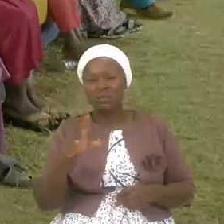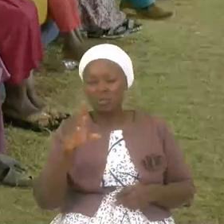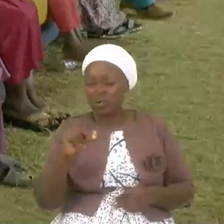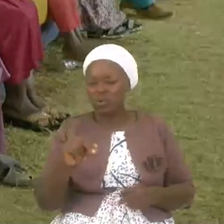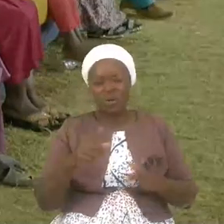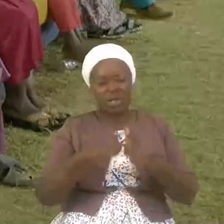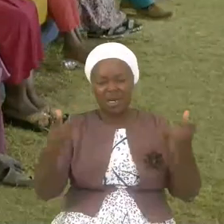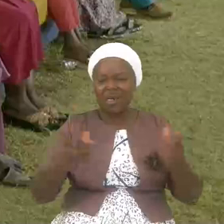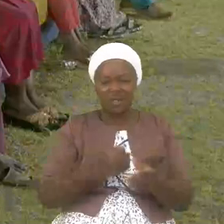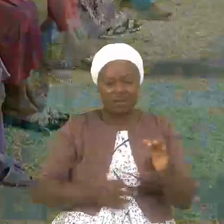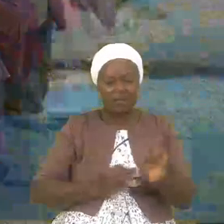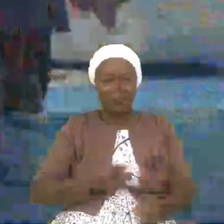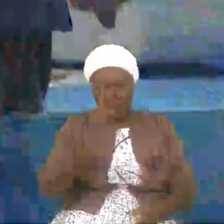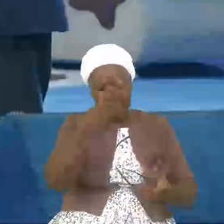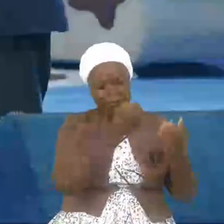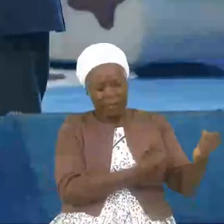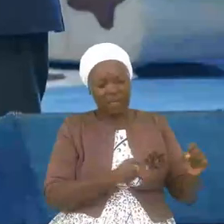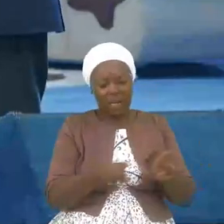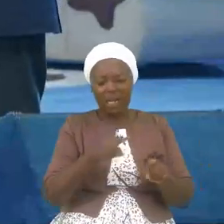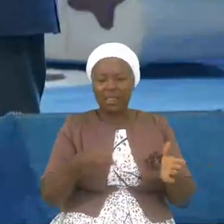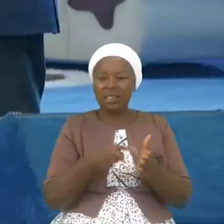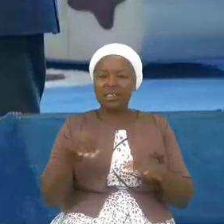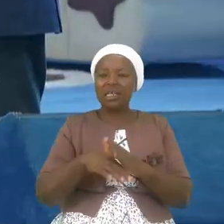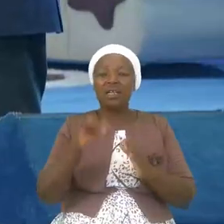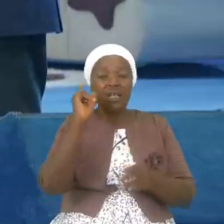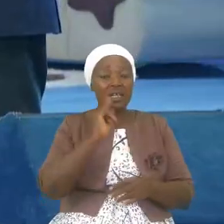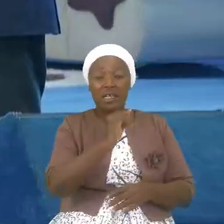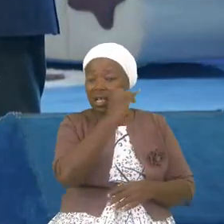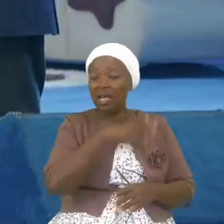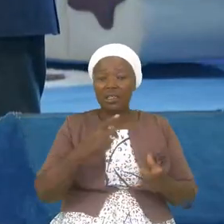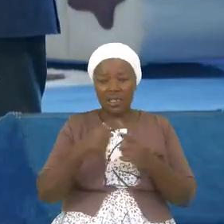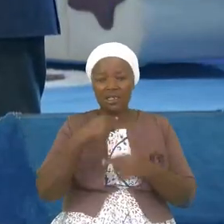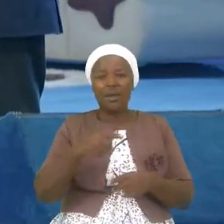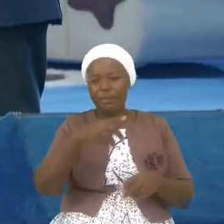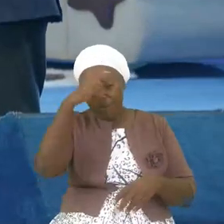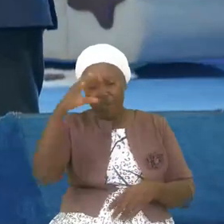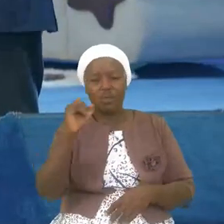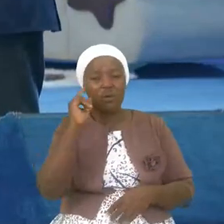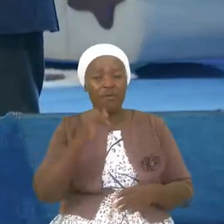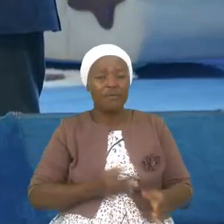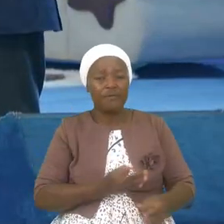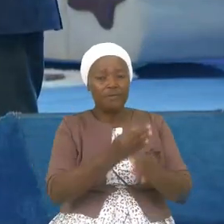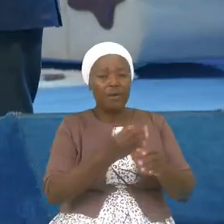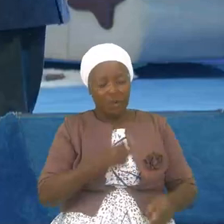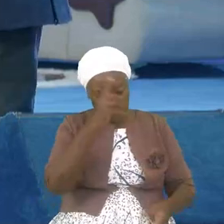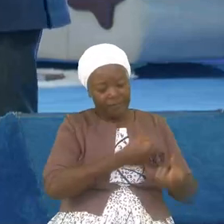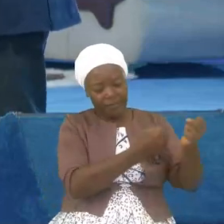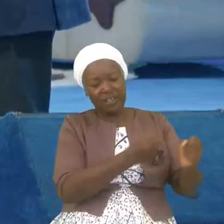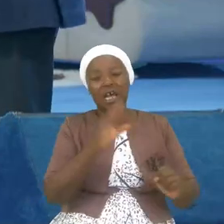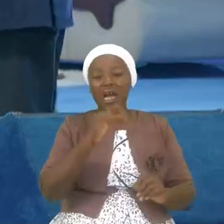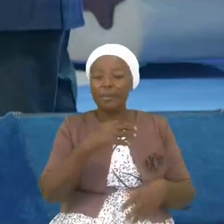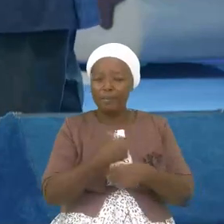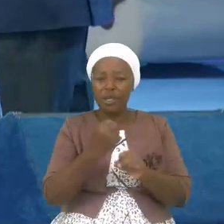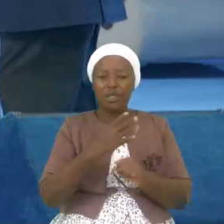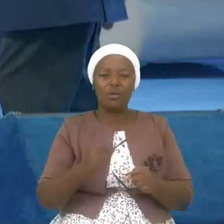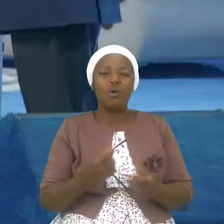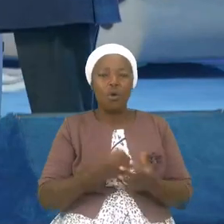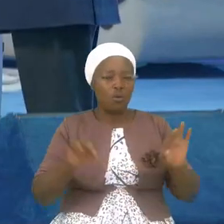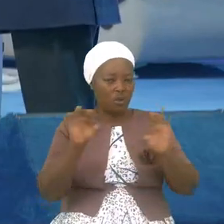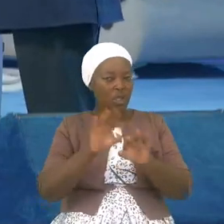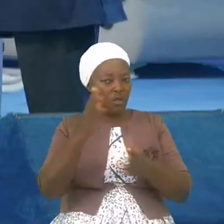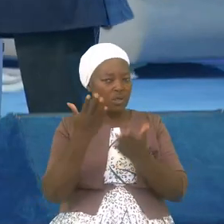comme celle-là en Israël. » Et il a dit, « À cause de ta foi, je te rends digne, ton serviteur